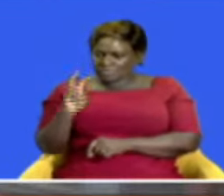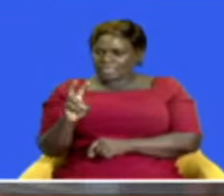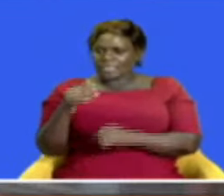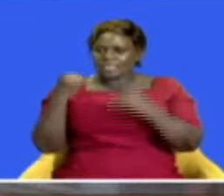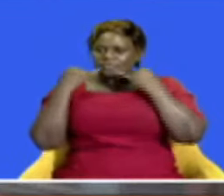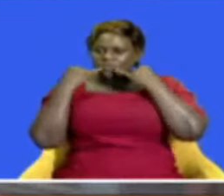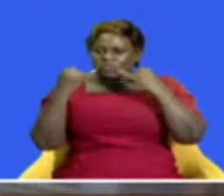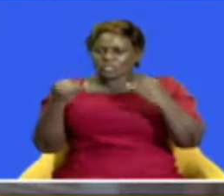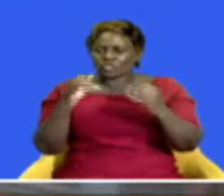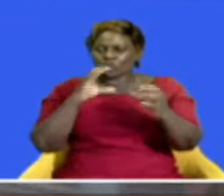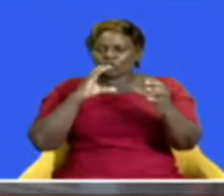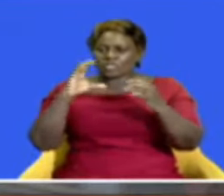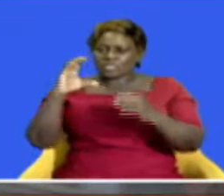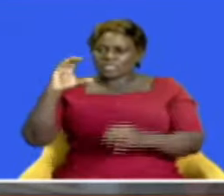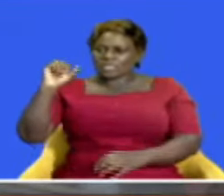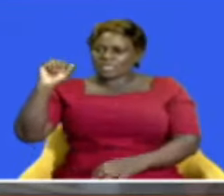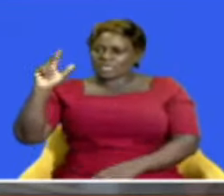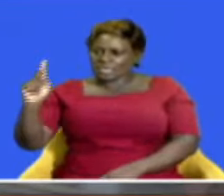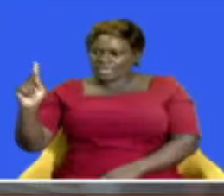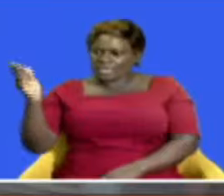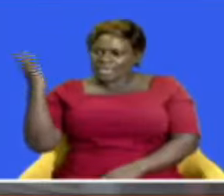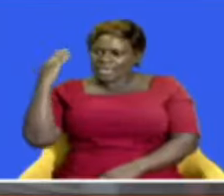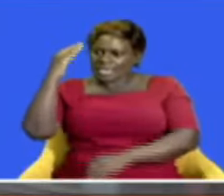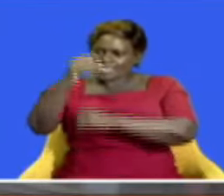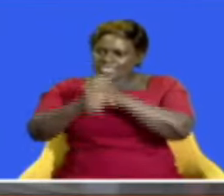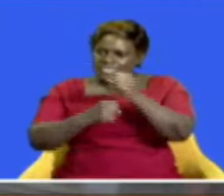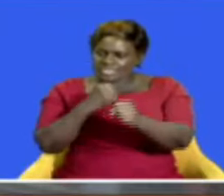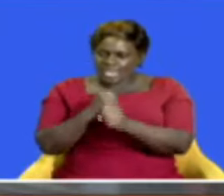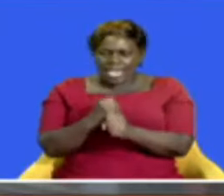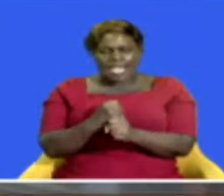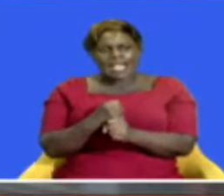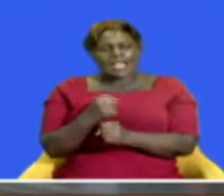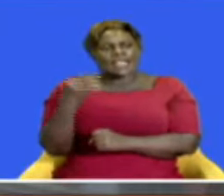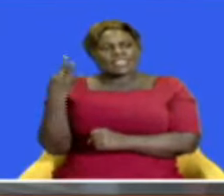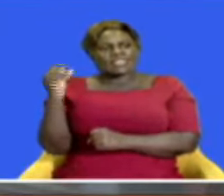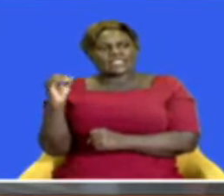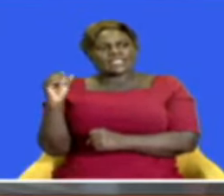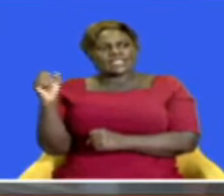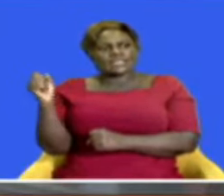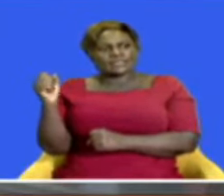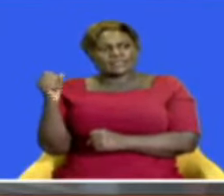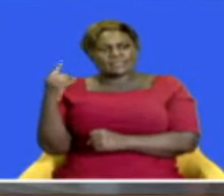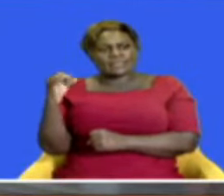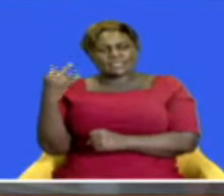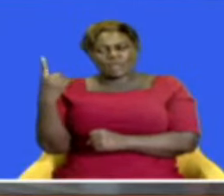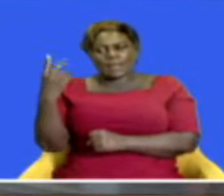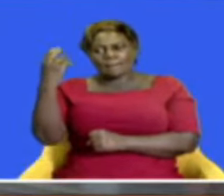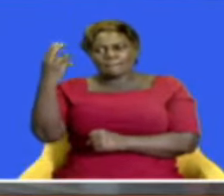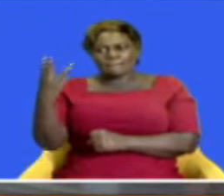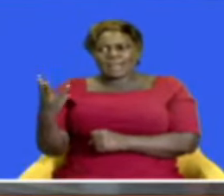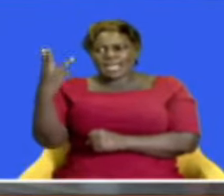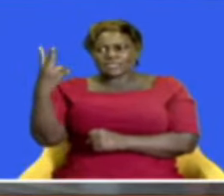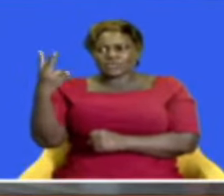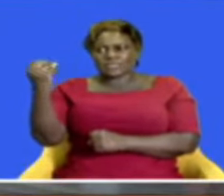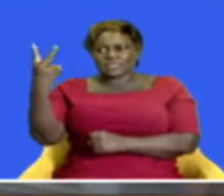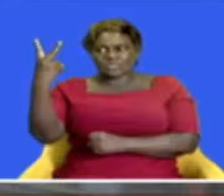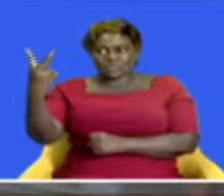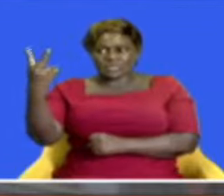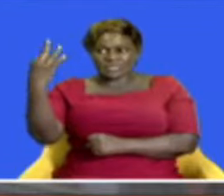ambazo zimetolewa na Communication Authority mwaka uliopita, kufikia tarehe 31 mwezi Machi mwaka